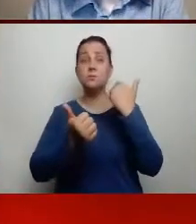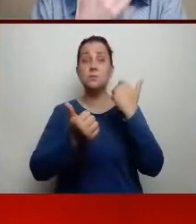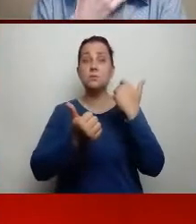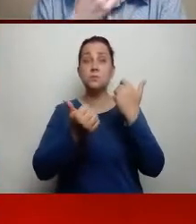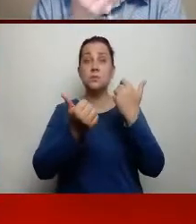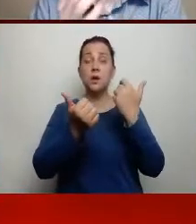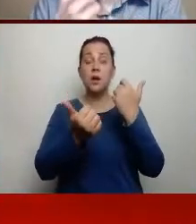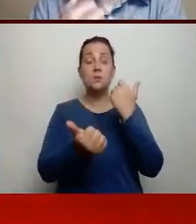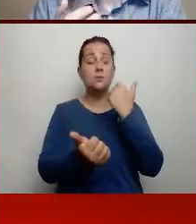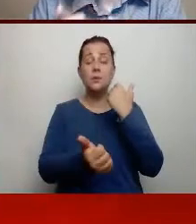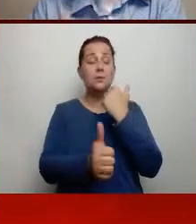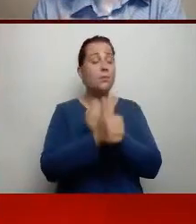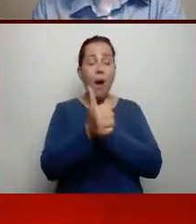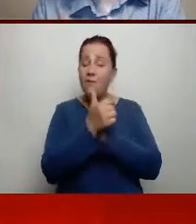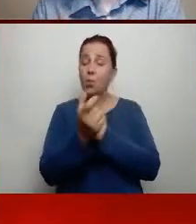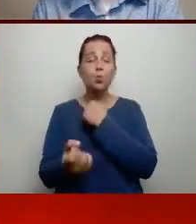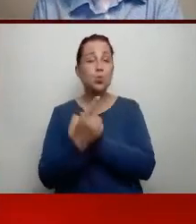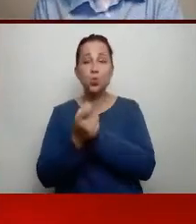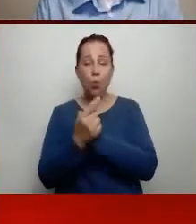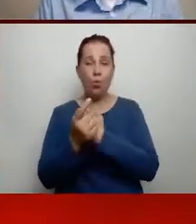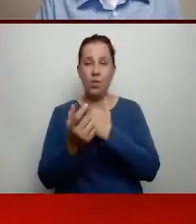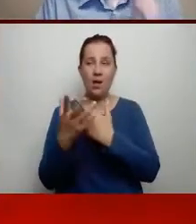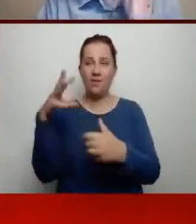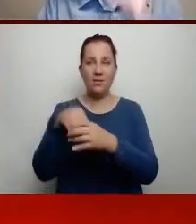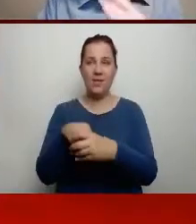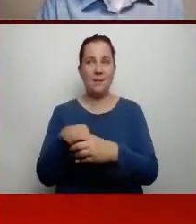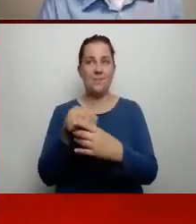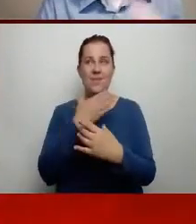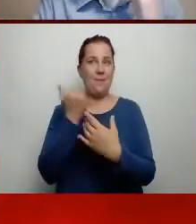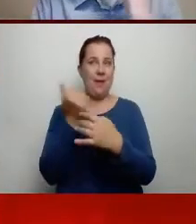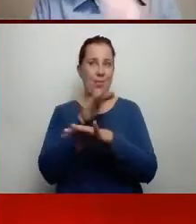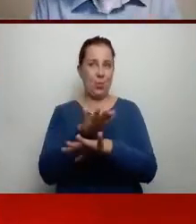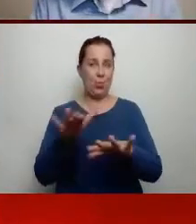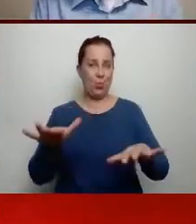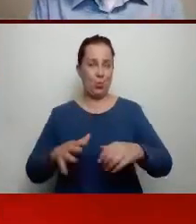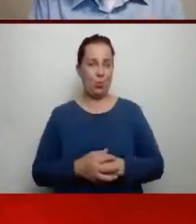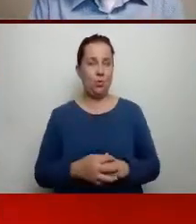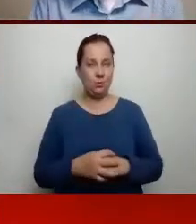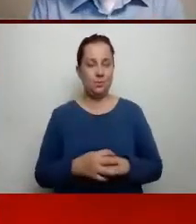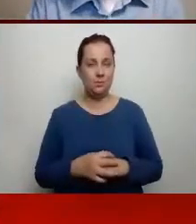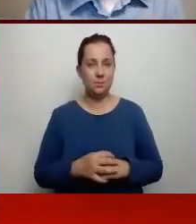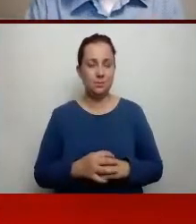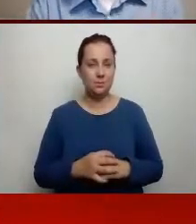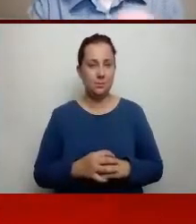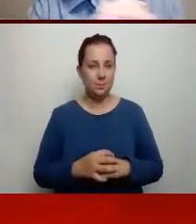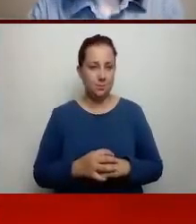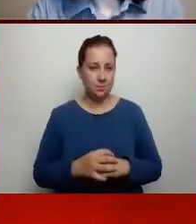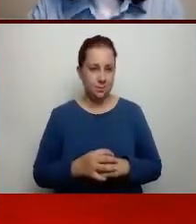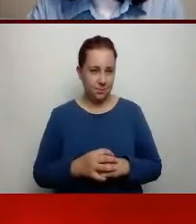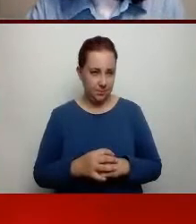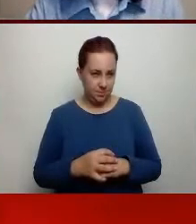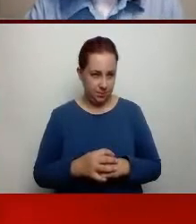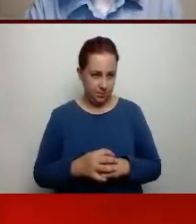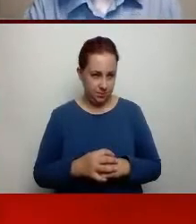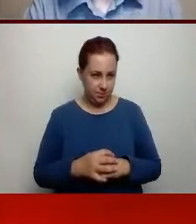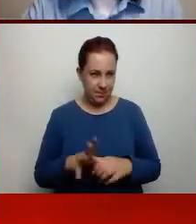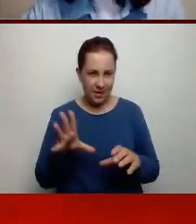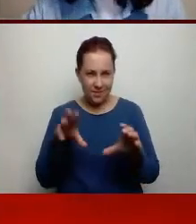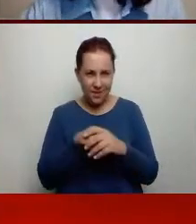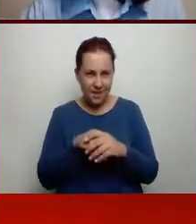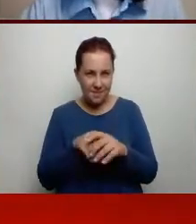utworach. A to po prostu Witkacego, to co jest dla mnie, to co dla mnie najważniejsze, jest ten absurd